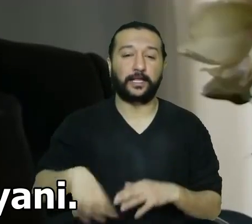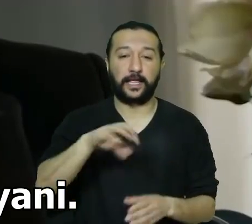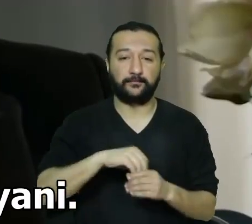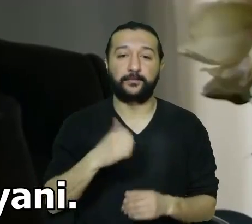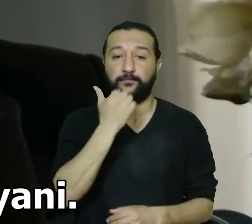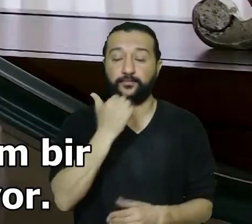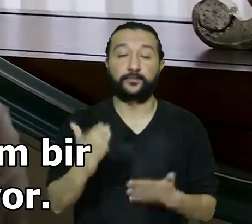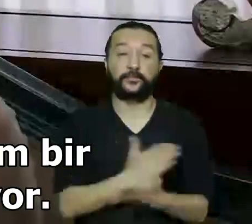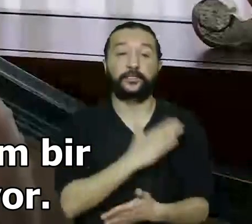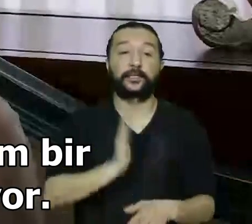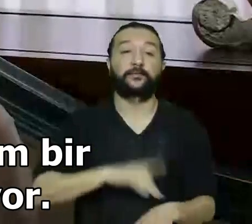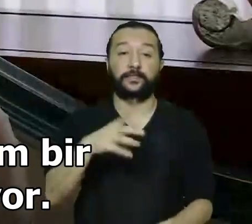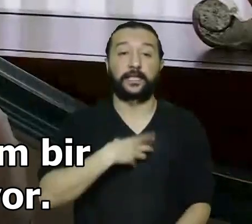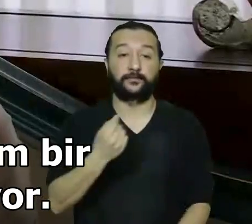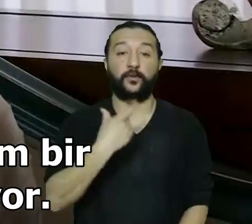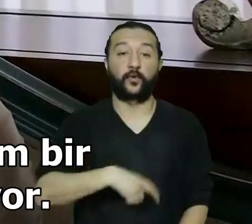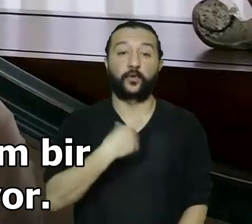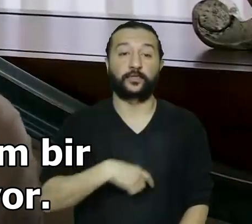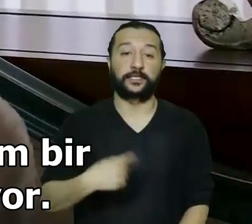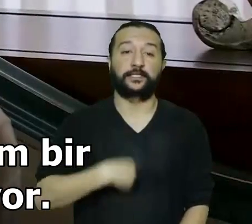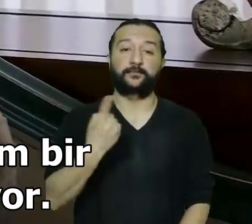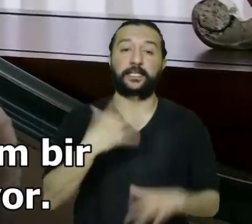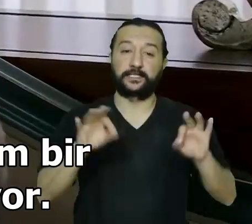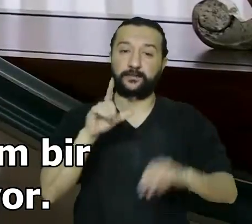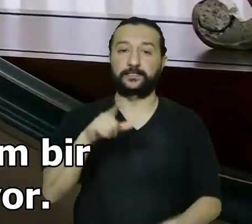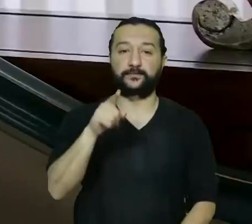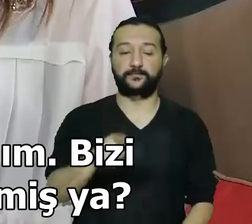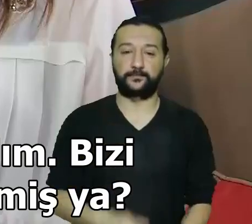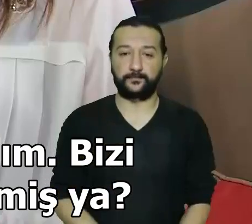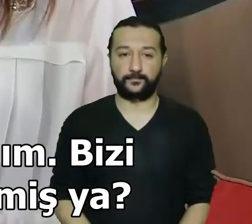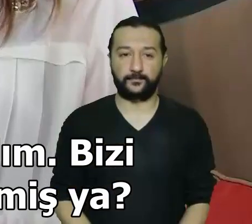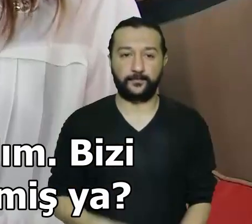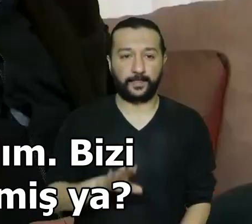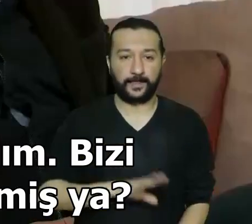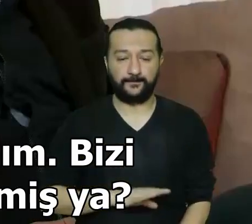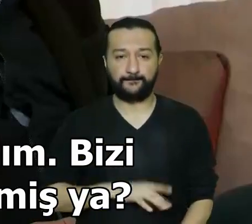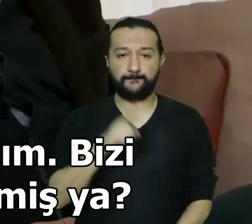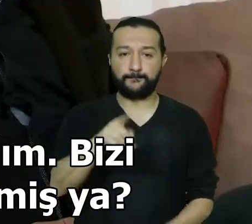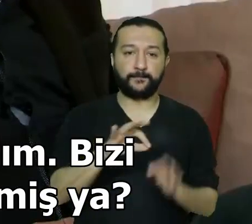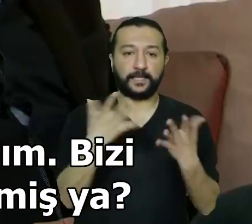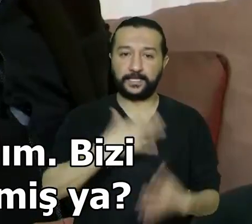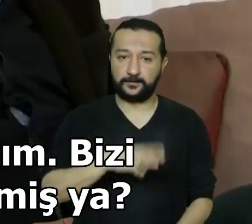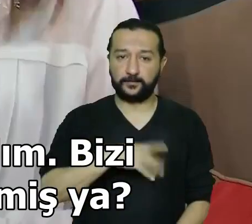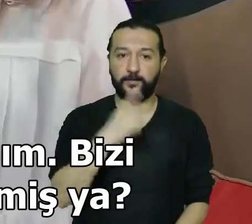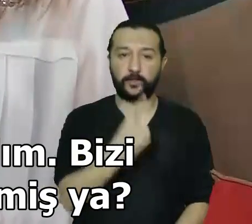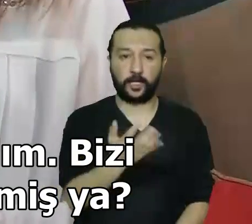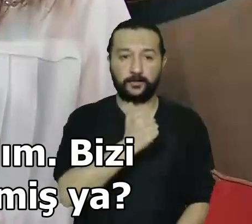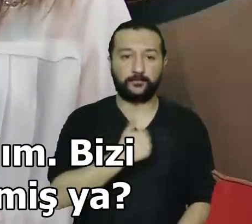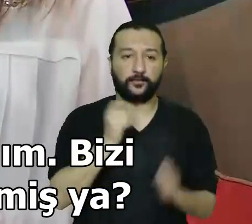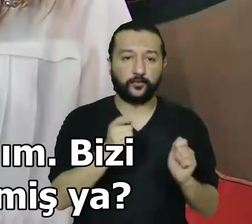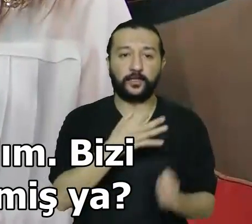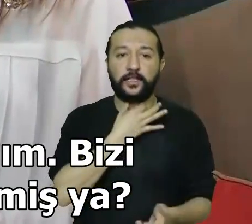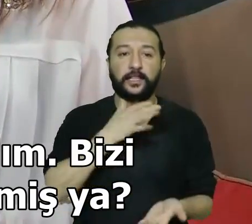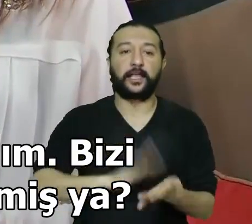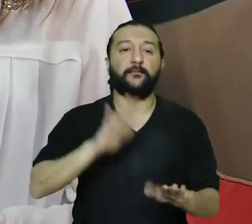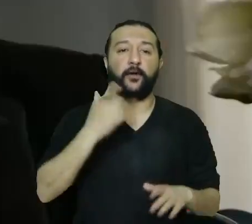falan öyle geçiştiremezsiniz yani. Kendimi çok özel hissedeceğim bir şeyler hazırlamanız gerekiyor. evladım. Ne istiyorsan söyle alalım da bizi zor durumda